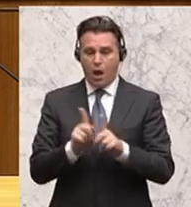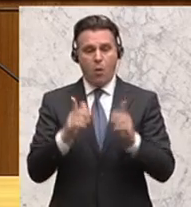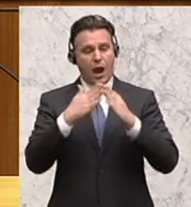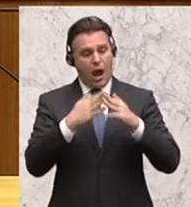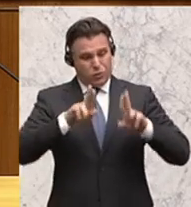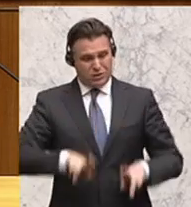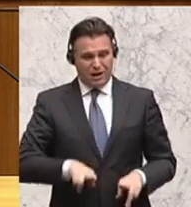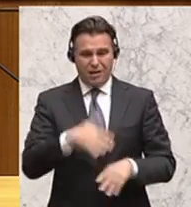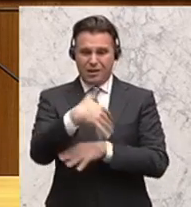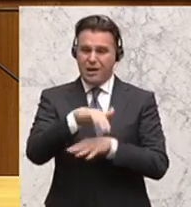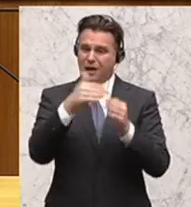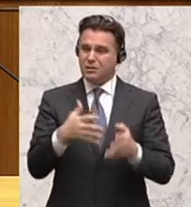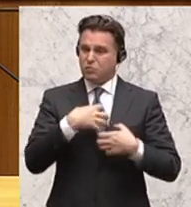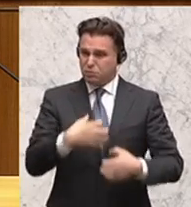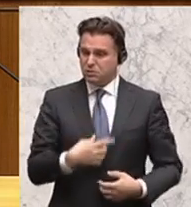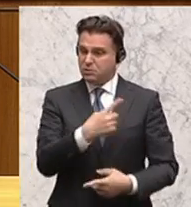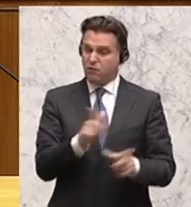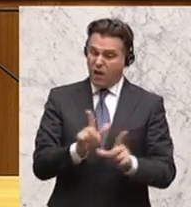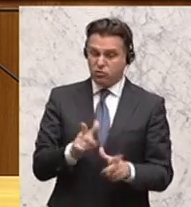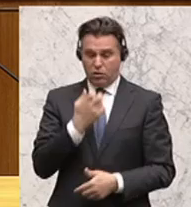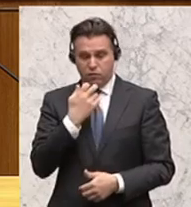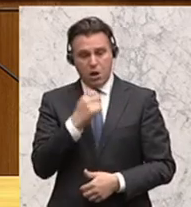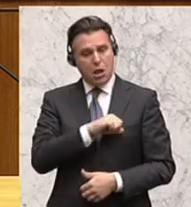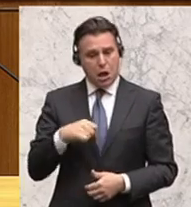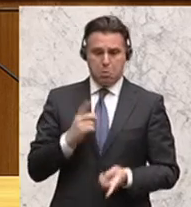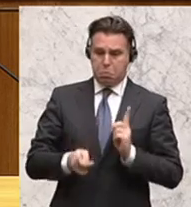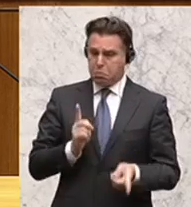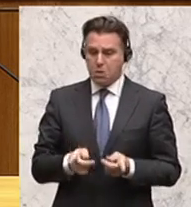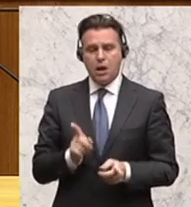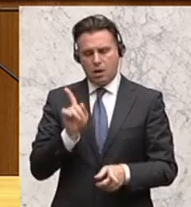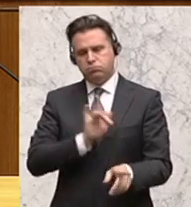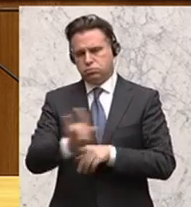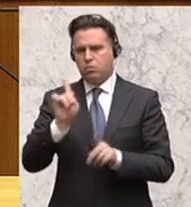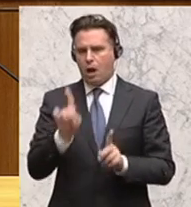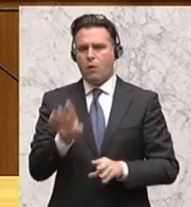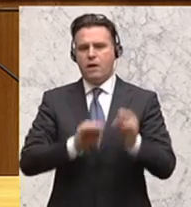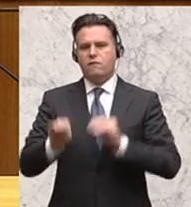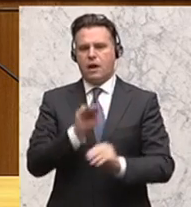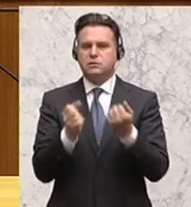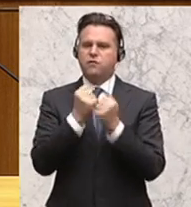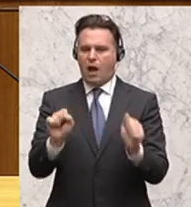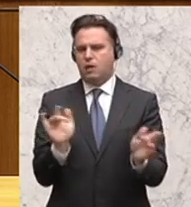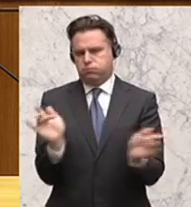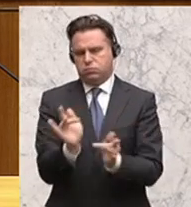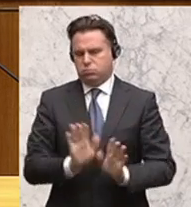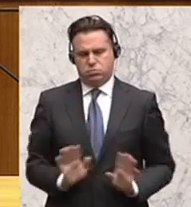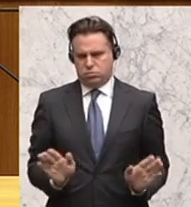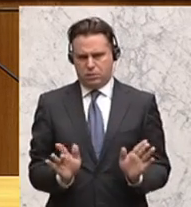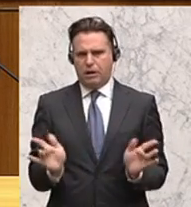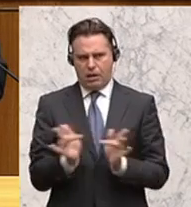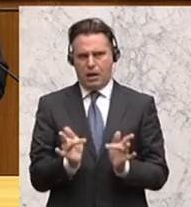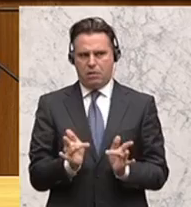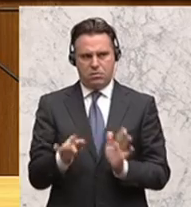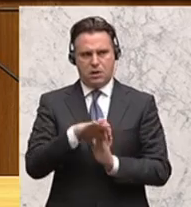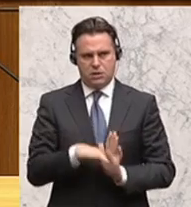bei Gaststättenbetreibern und Veranstaltern ein, sondern verletzt auch die Vereinsfreiheit und die Versammlungsfreiheit. Und